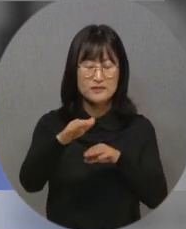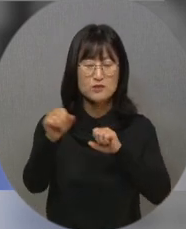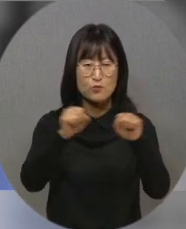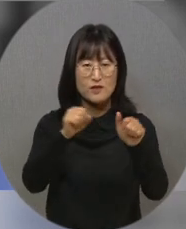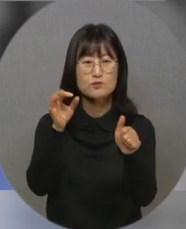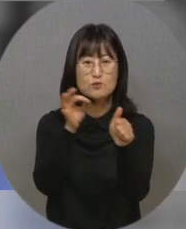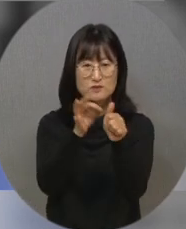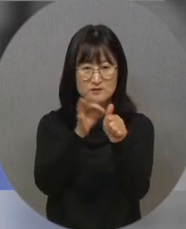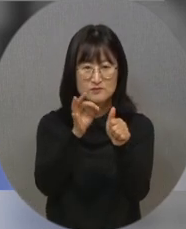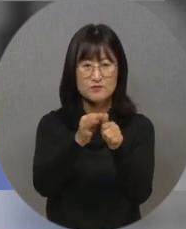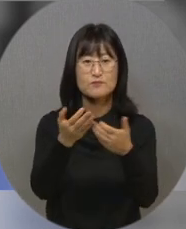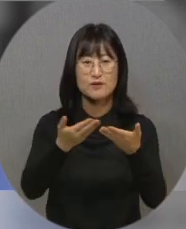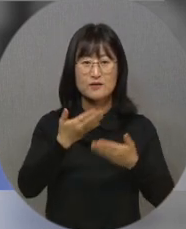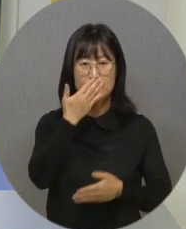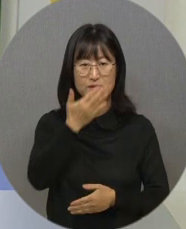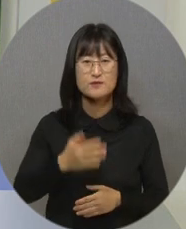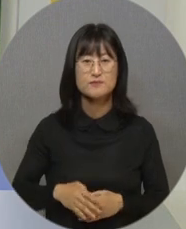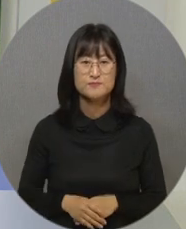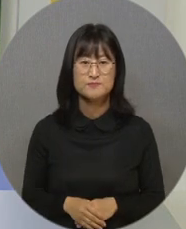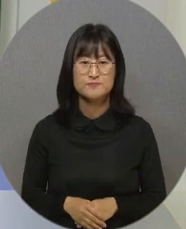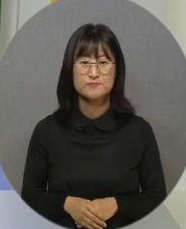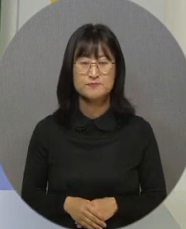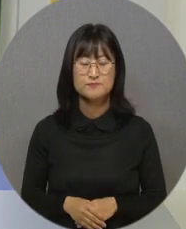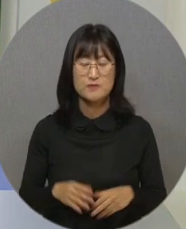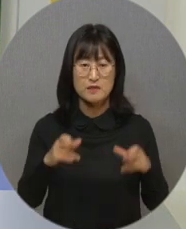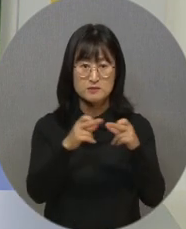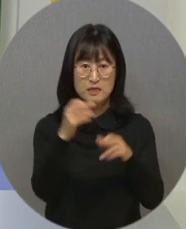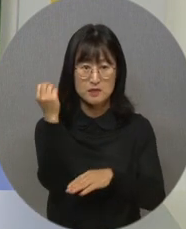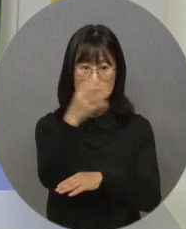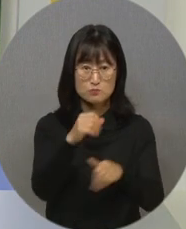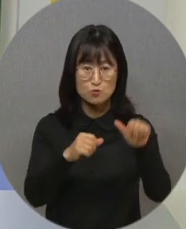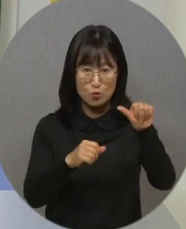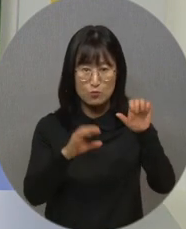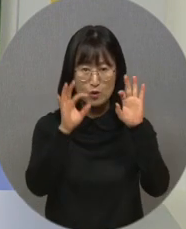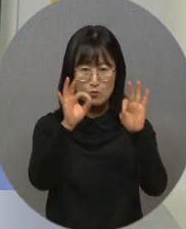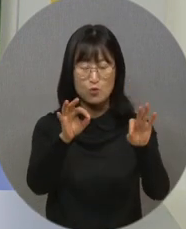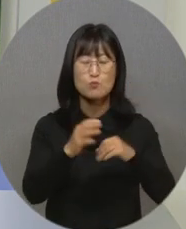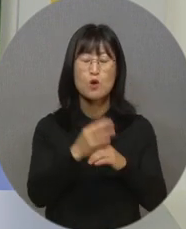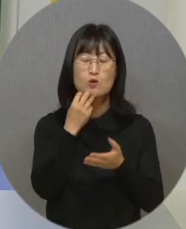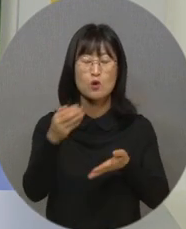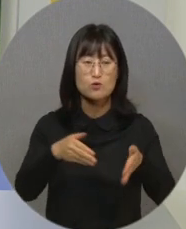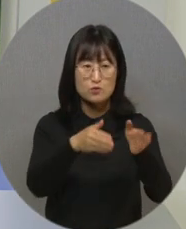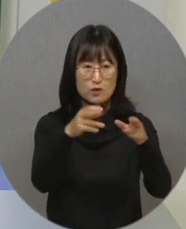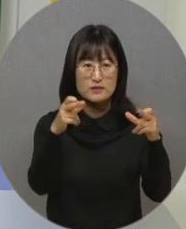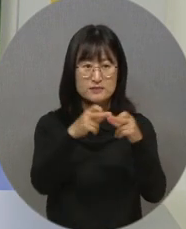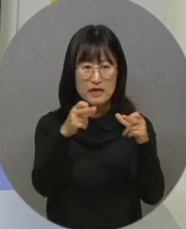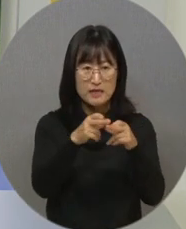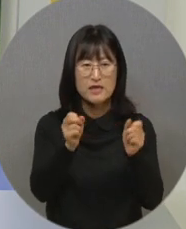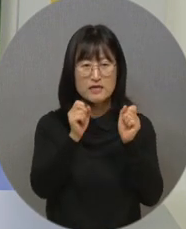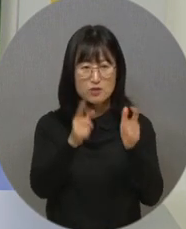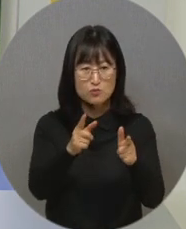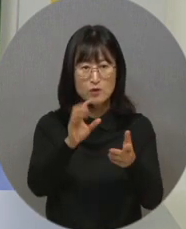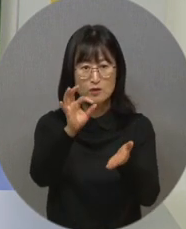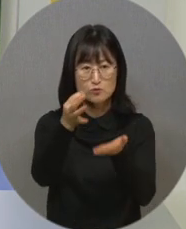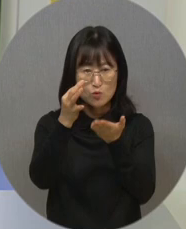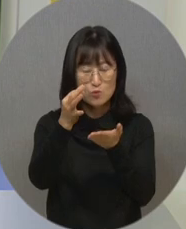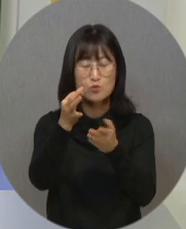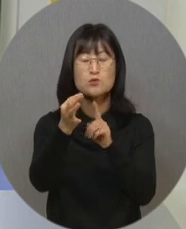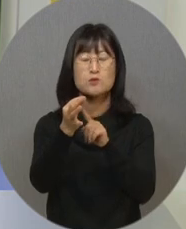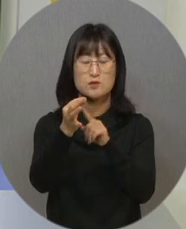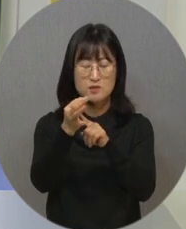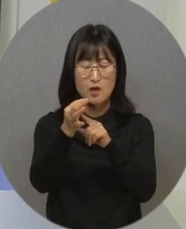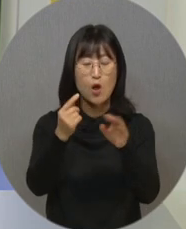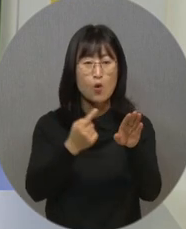받을 수 있습니다 장신 면에서는 경기도가 장애인 기회 소득을 돈의 장애인